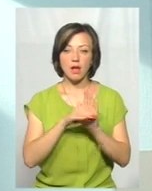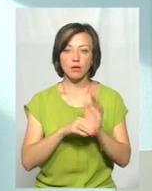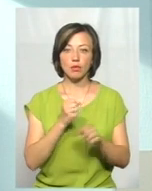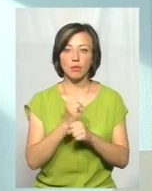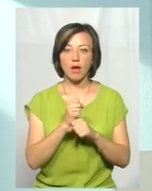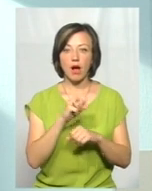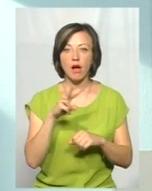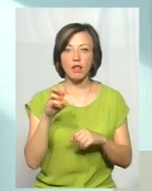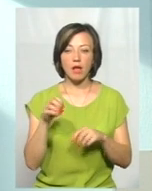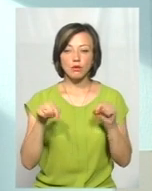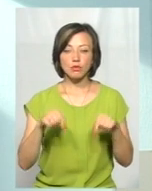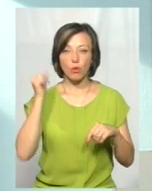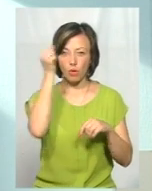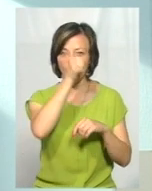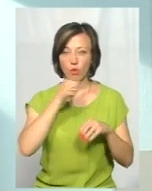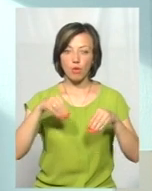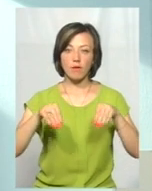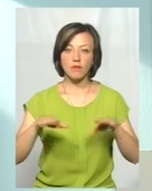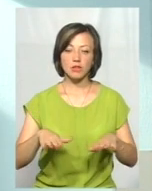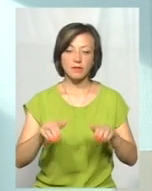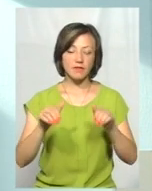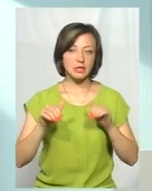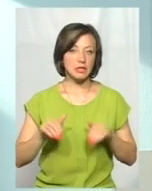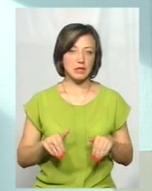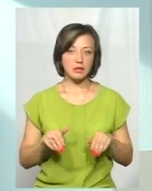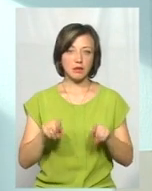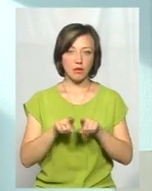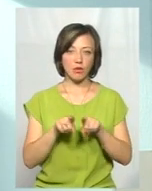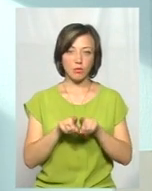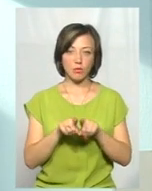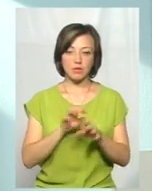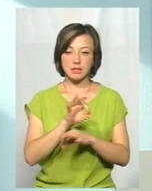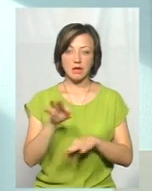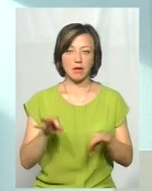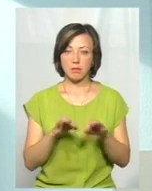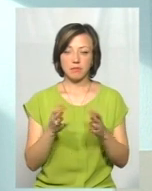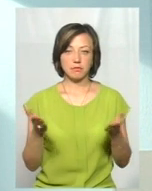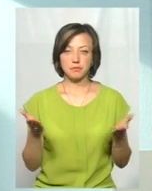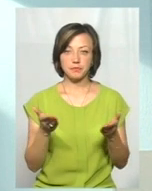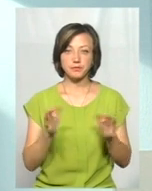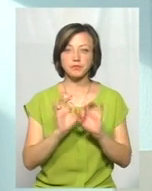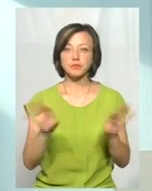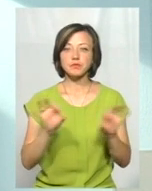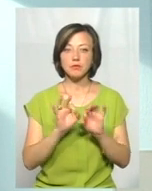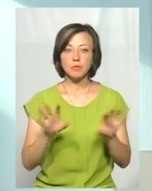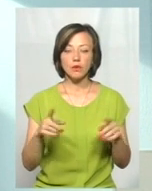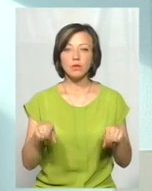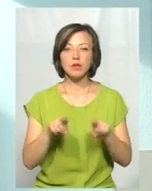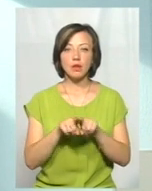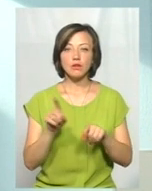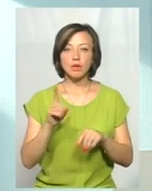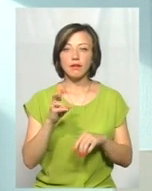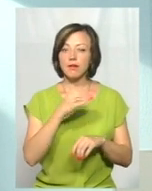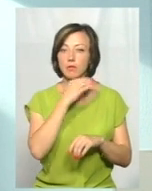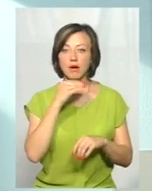Однак цього року ми вирішили відійти від такої схеми. Ну, не так, поясню це тим, що не так